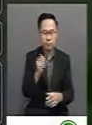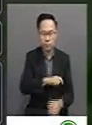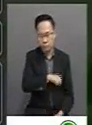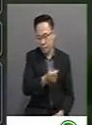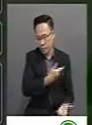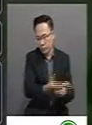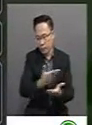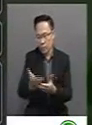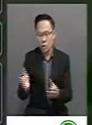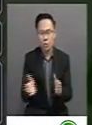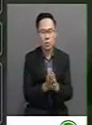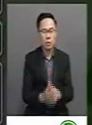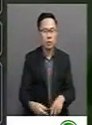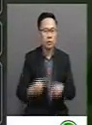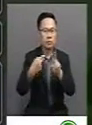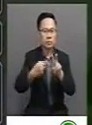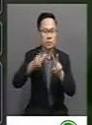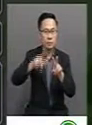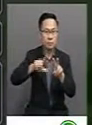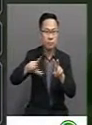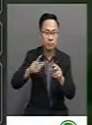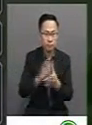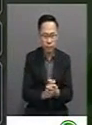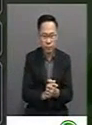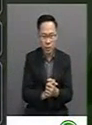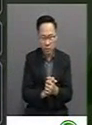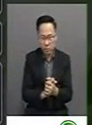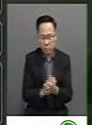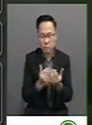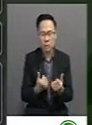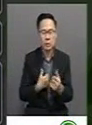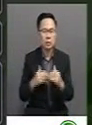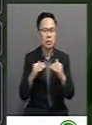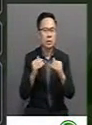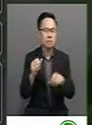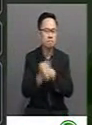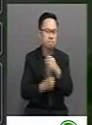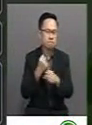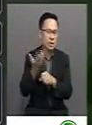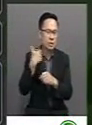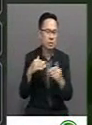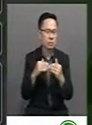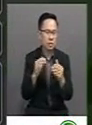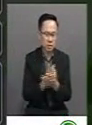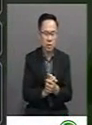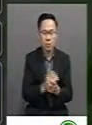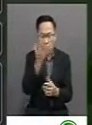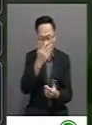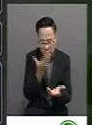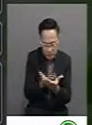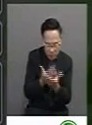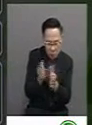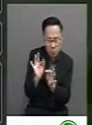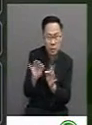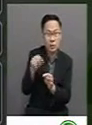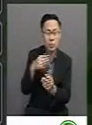ป็นเงินถึง 23,000 ล้านบาทค่ะแต่ว่าไม่ได้สูงหรือว่ามากขึ้นเมื่อเทียบกับปีที่แล้วนะคะอาจจะเพราะว่าคนหวงเรื่องของภ